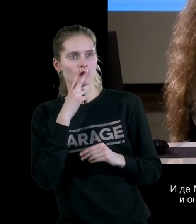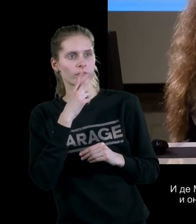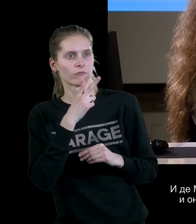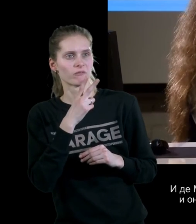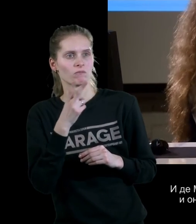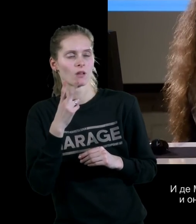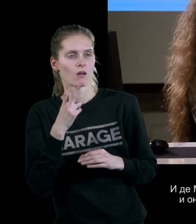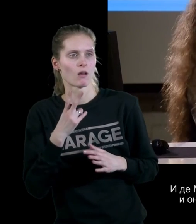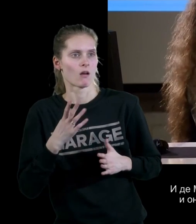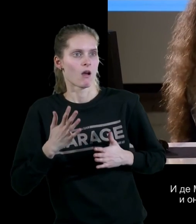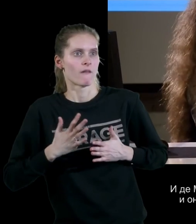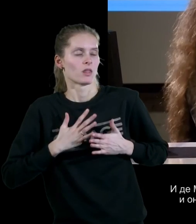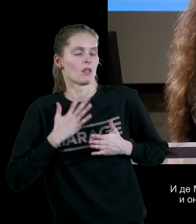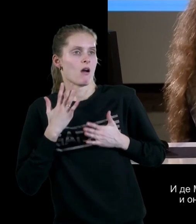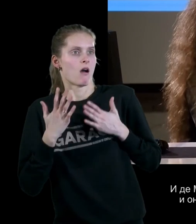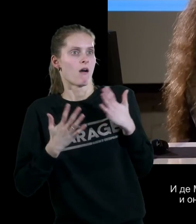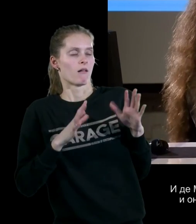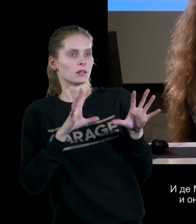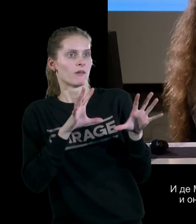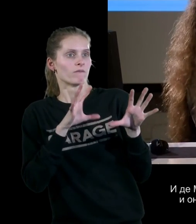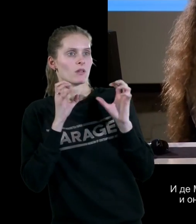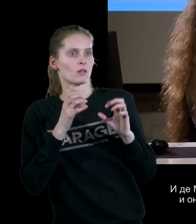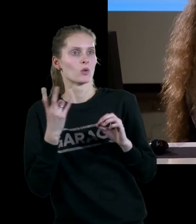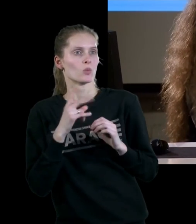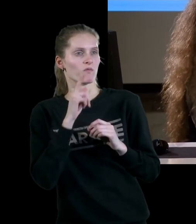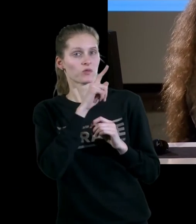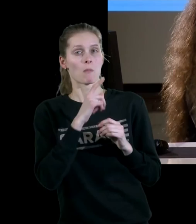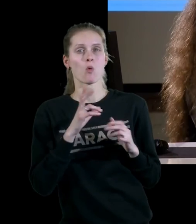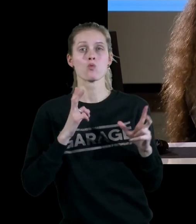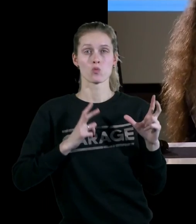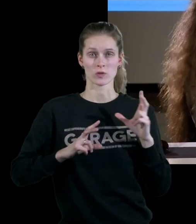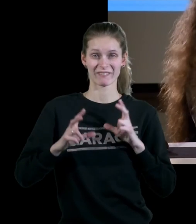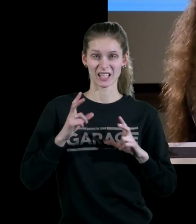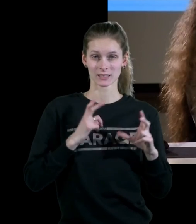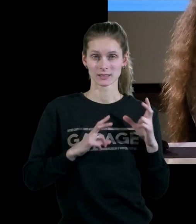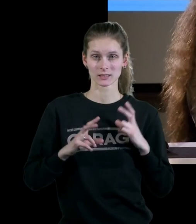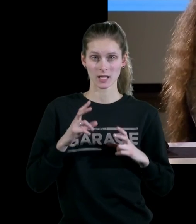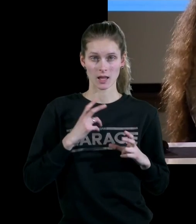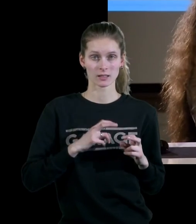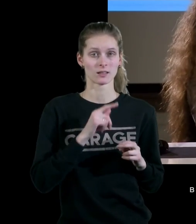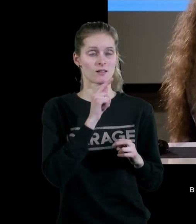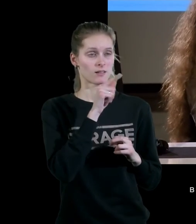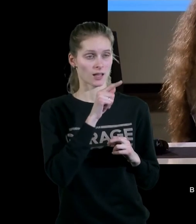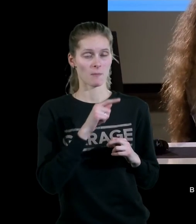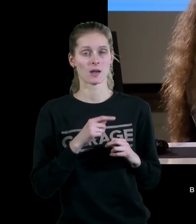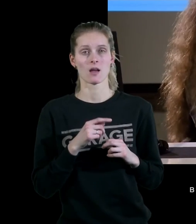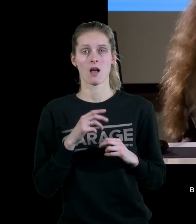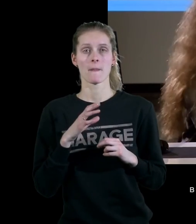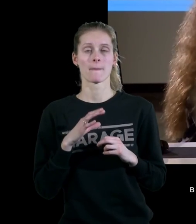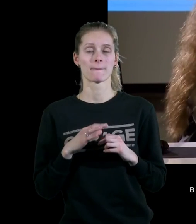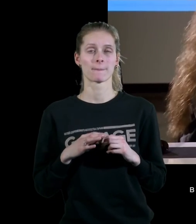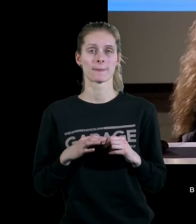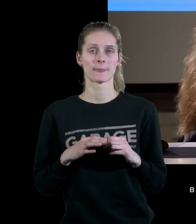страшно вдохновило, и они решили, что обязательно надо вот в этом университете, в котором кто-то из них деканом был, или уже как-то они были связаны с